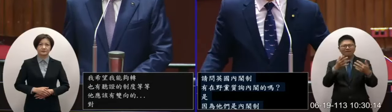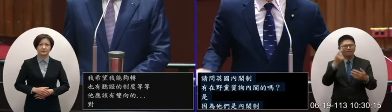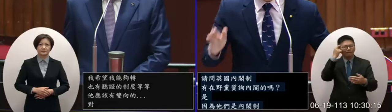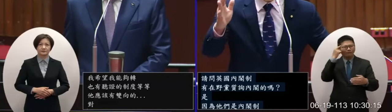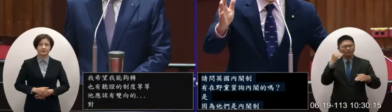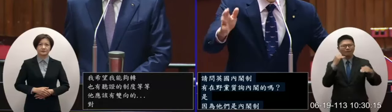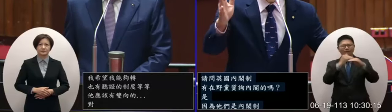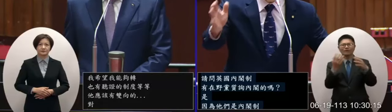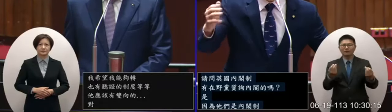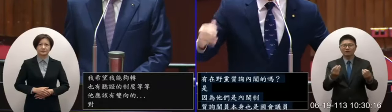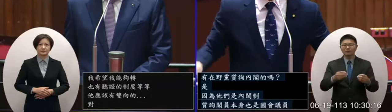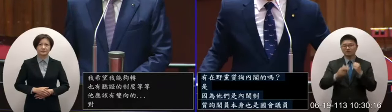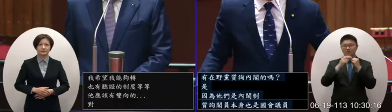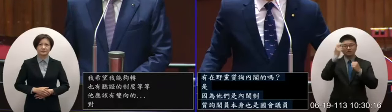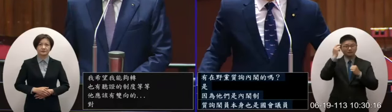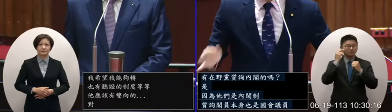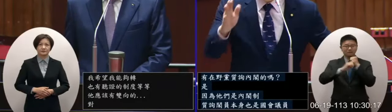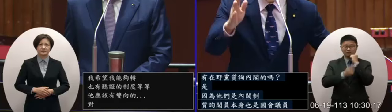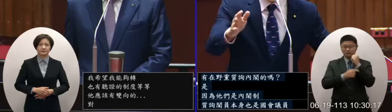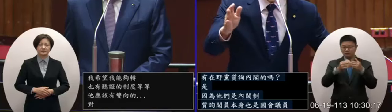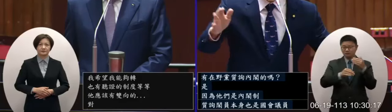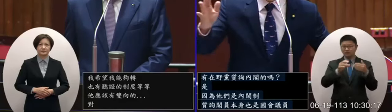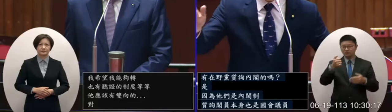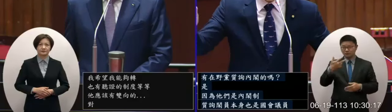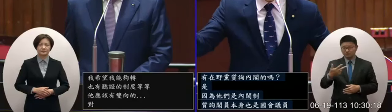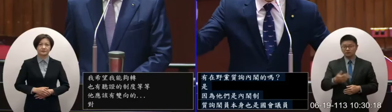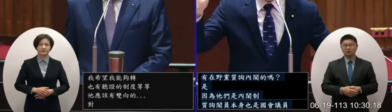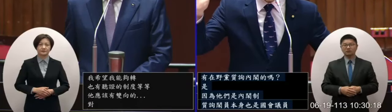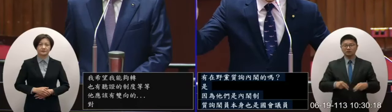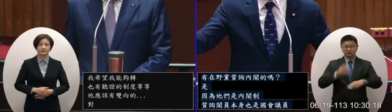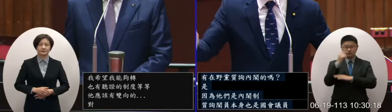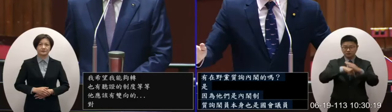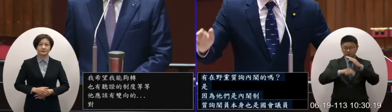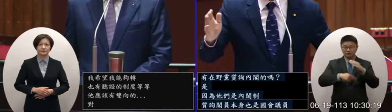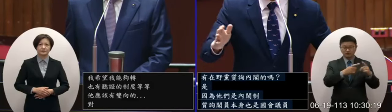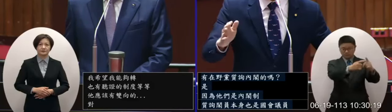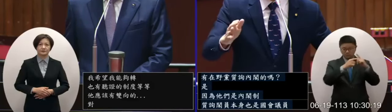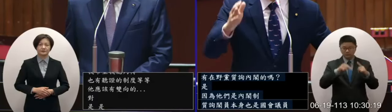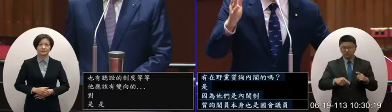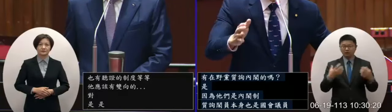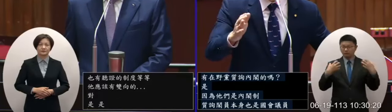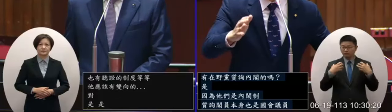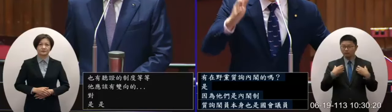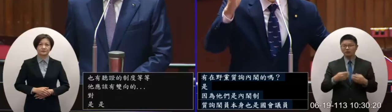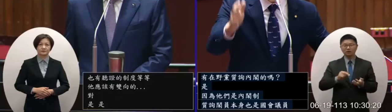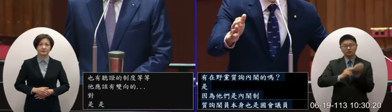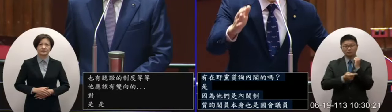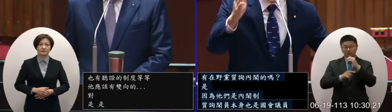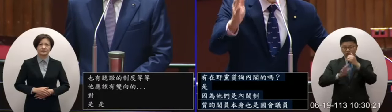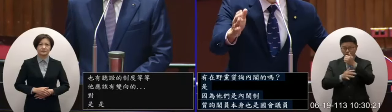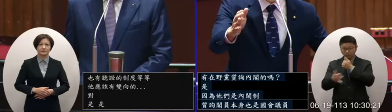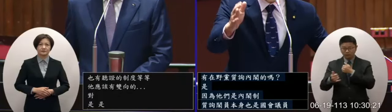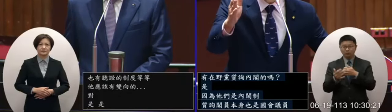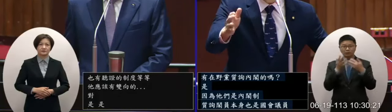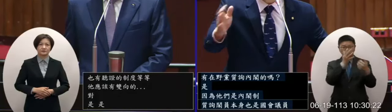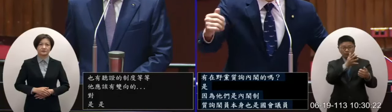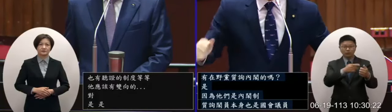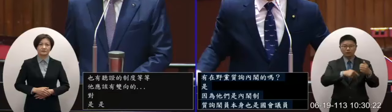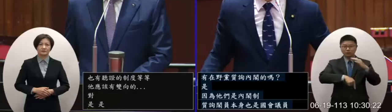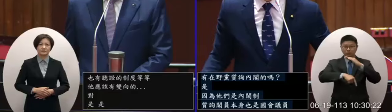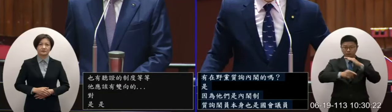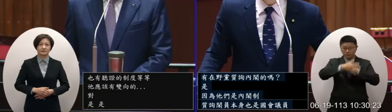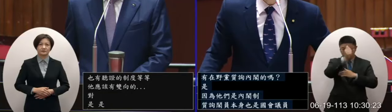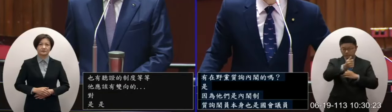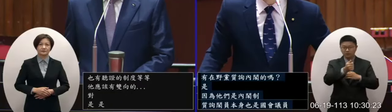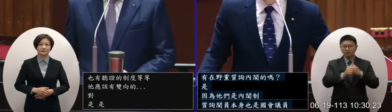的关系。根据宪法第五十七条，行政院依所列规定向立法院负责，包括立法委员可以质询行政院长跟部会